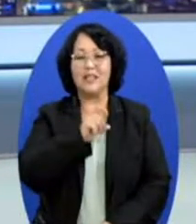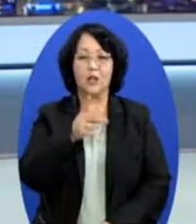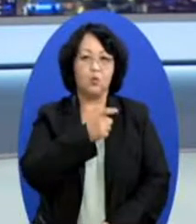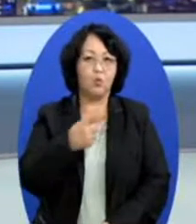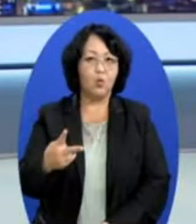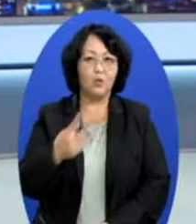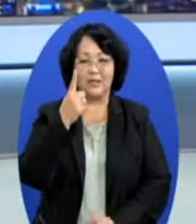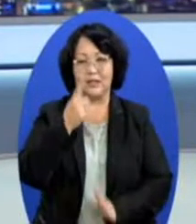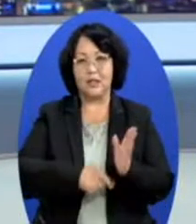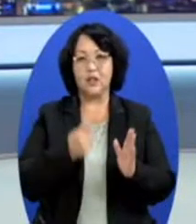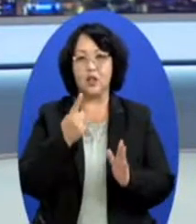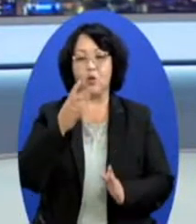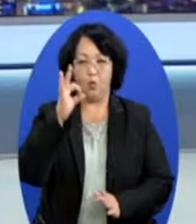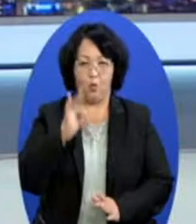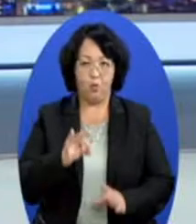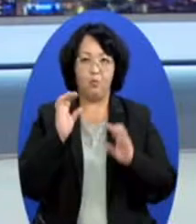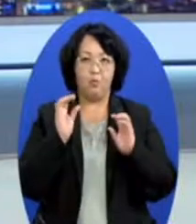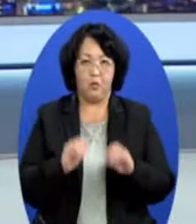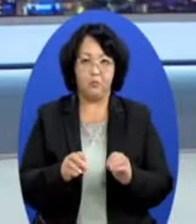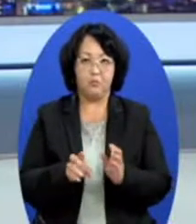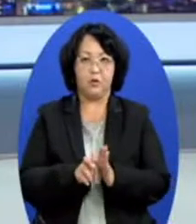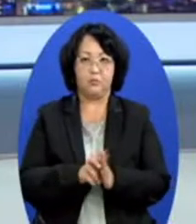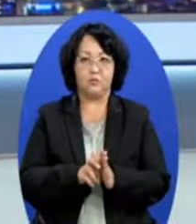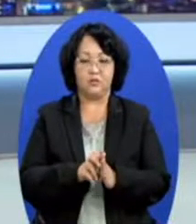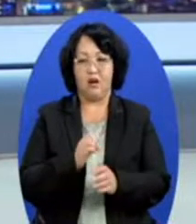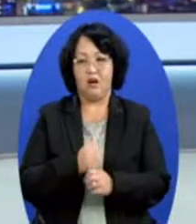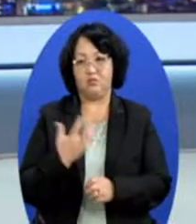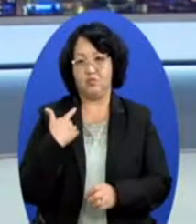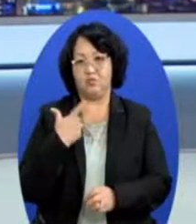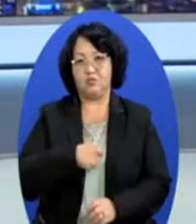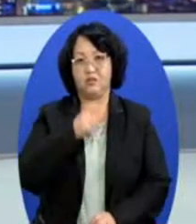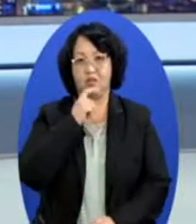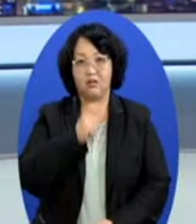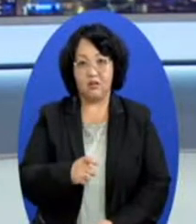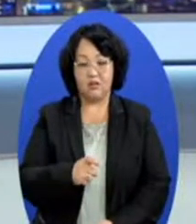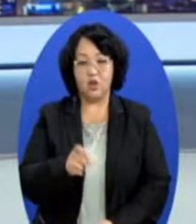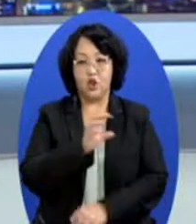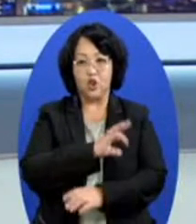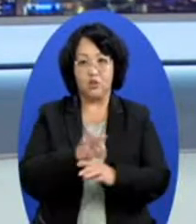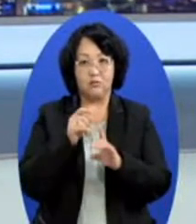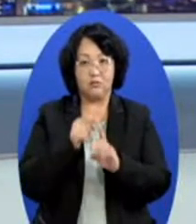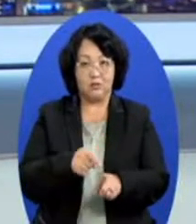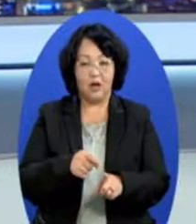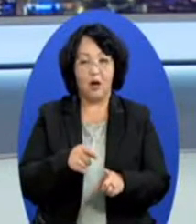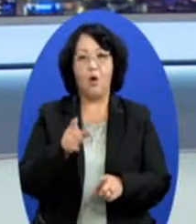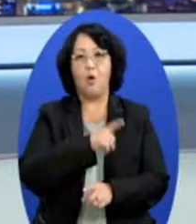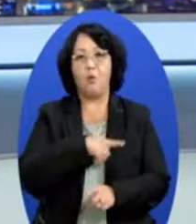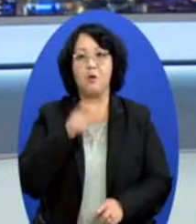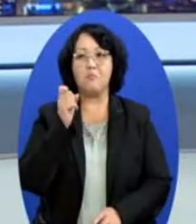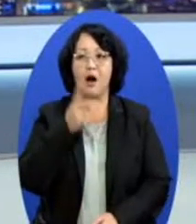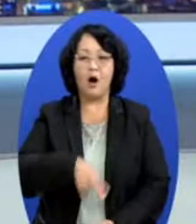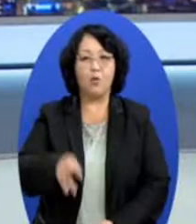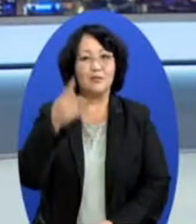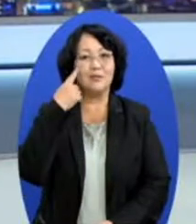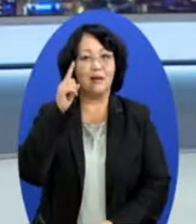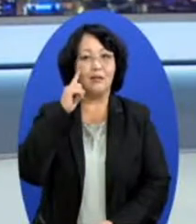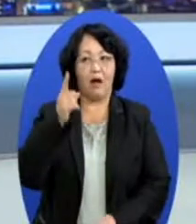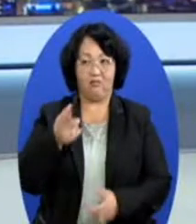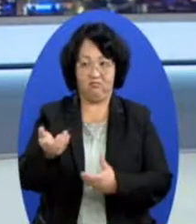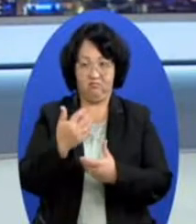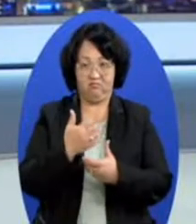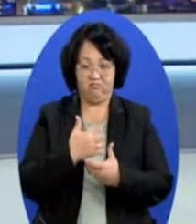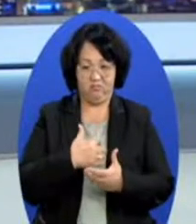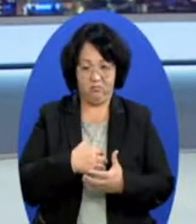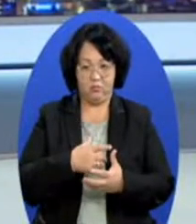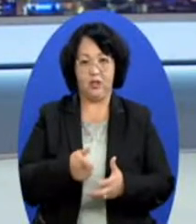хүүс сарын 1 хувьд хүрнэ гэж ажлын эсхийхэн онцолж байгаа юм. Зээлийн хүүг буулгах энэ төсөлд арилжааны банкуудын саналж хэлсэн тус учраас